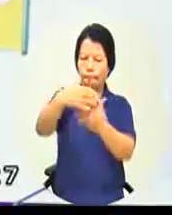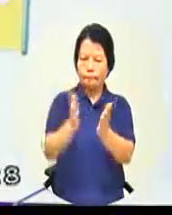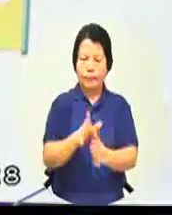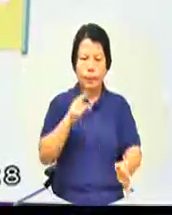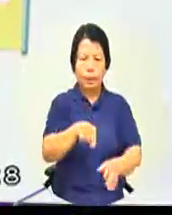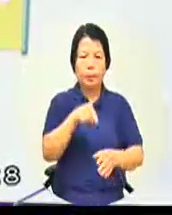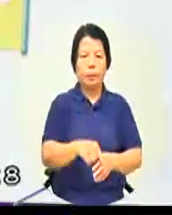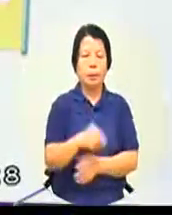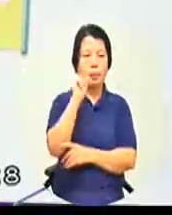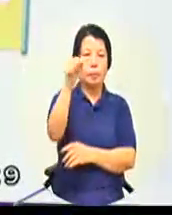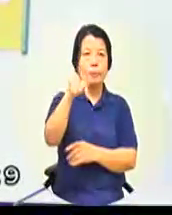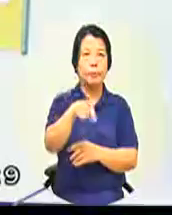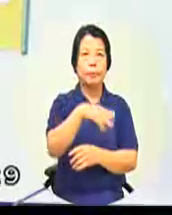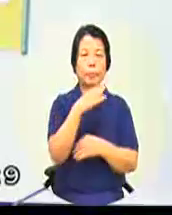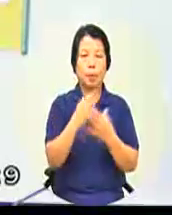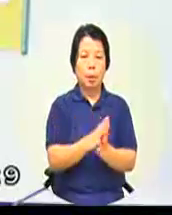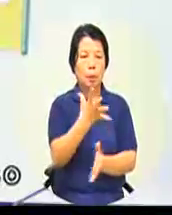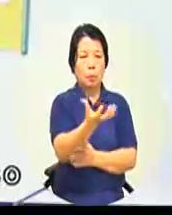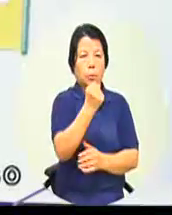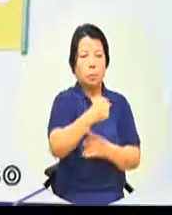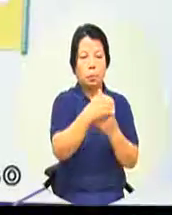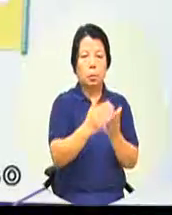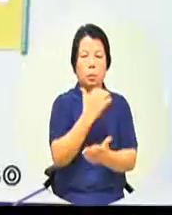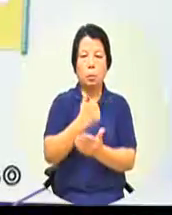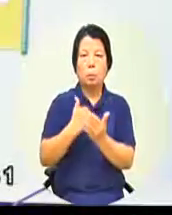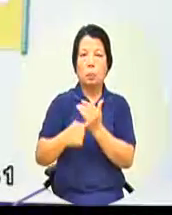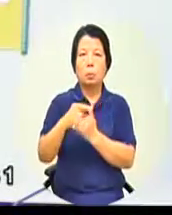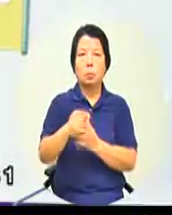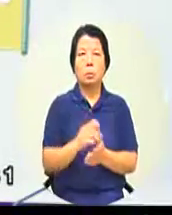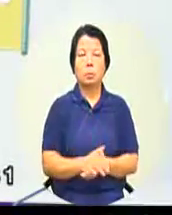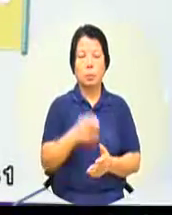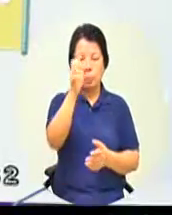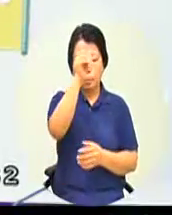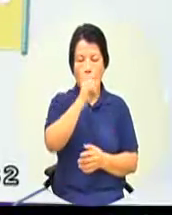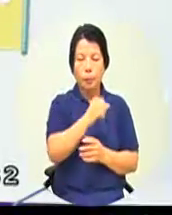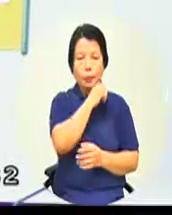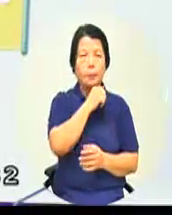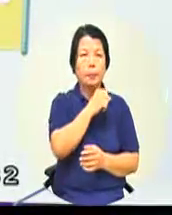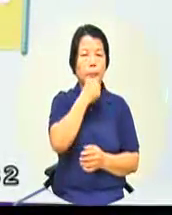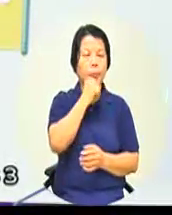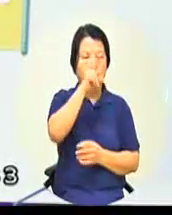谁给那么大的权力可以存你那么多钱呢？营养午餐呢？